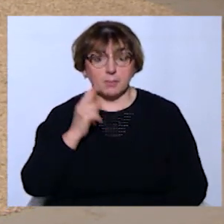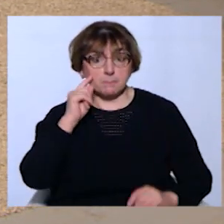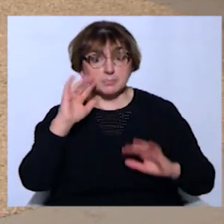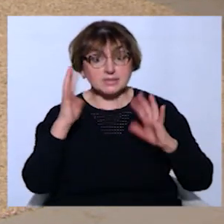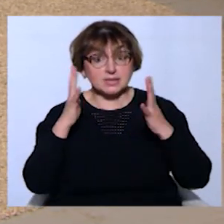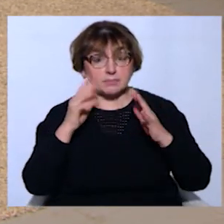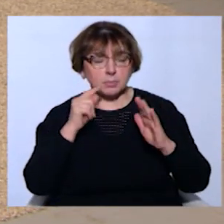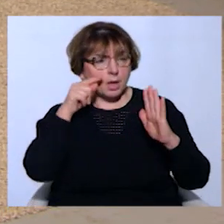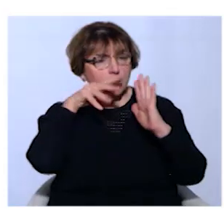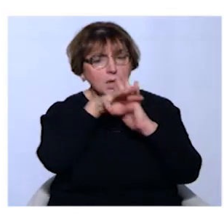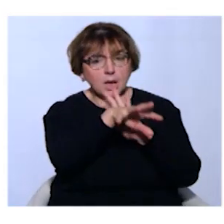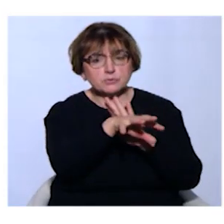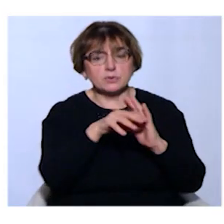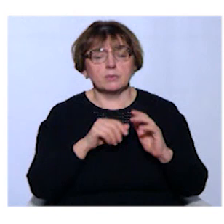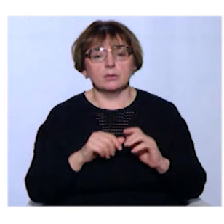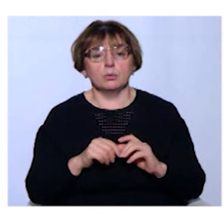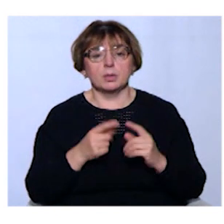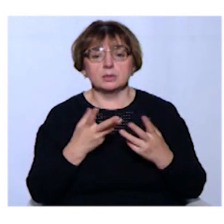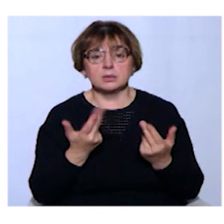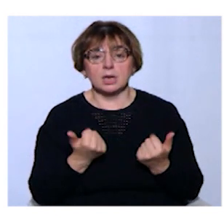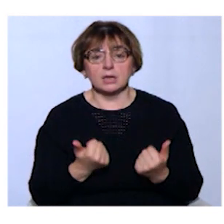ბზინვარება, გამჭვირვალობა და